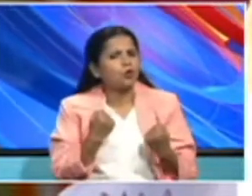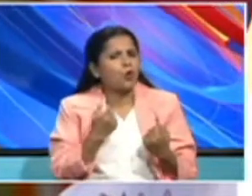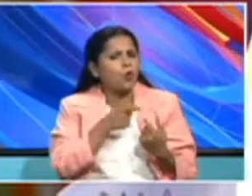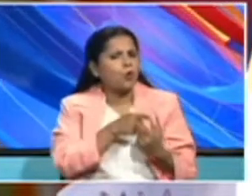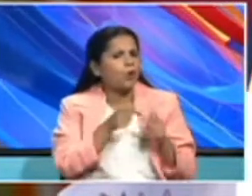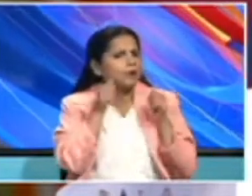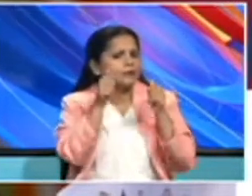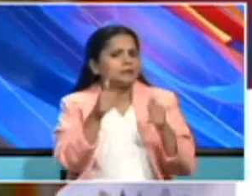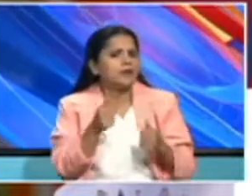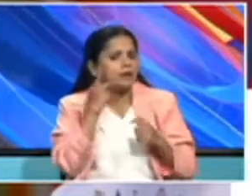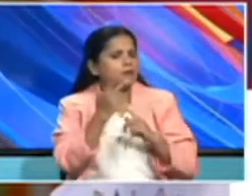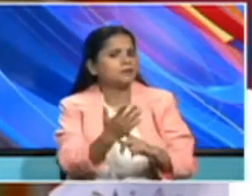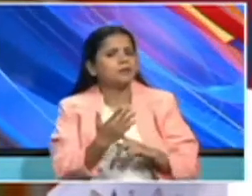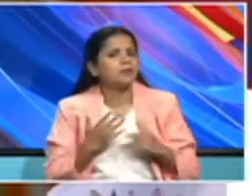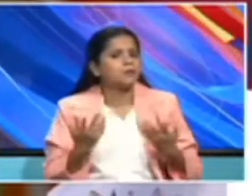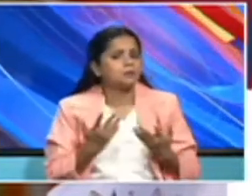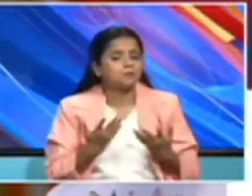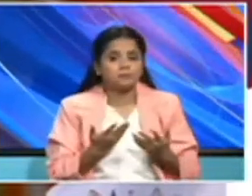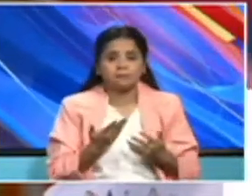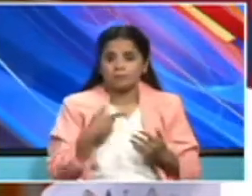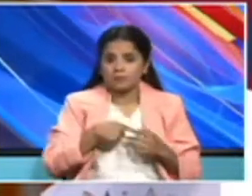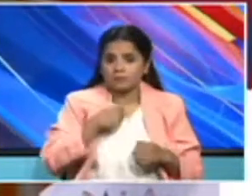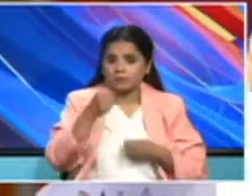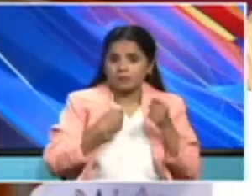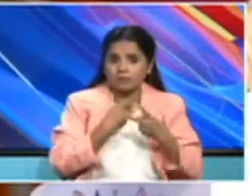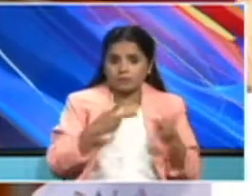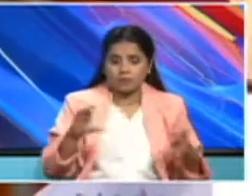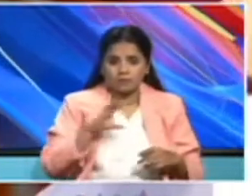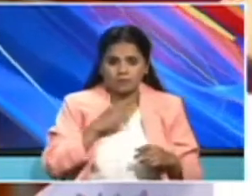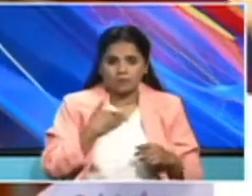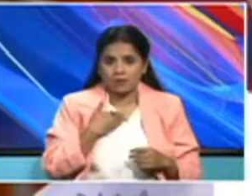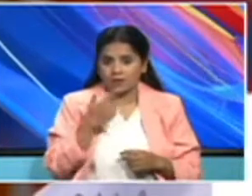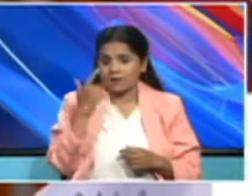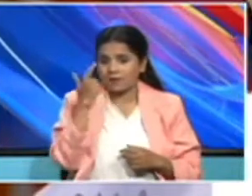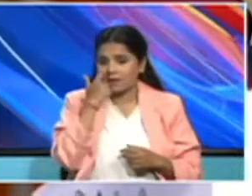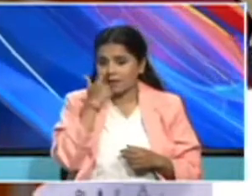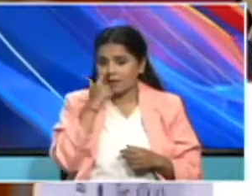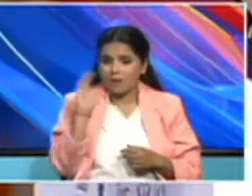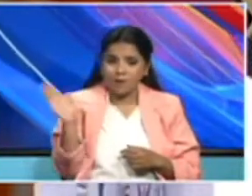है कि इसमें हमारी बेटियां